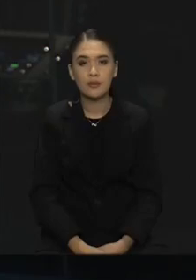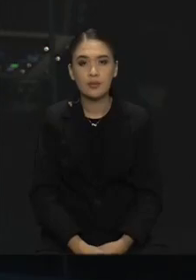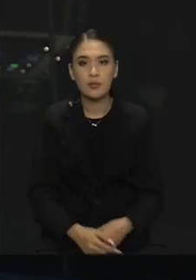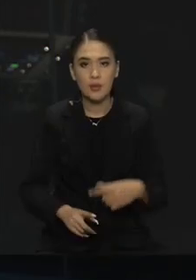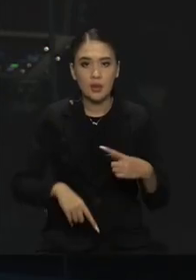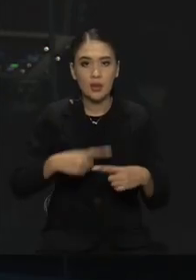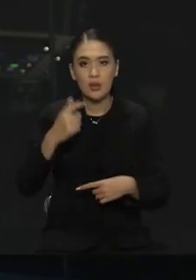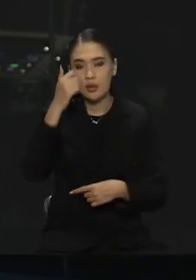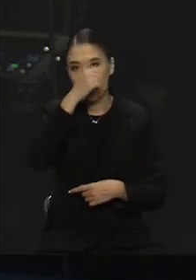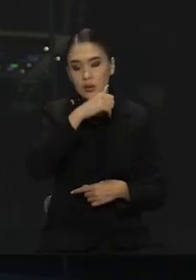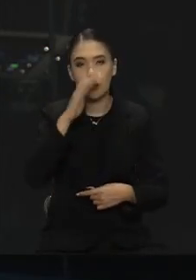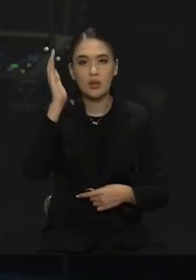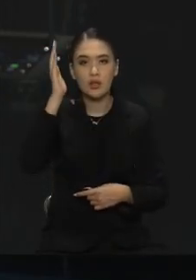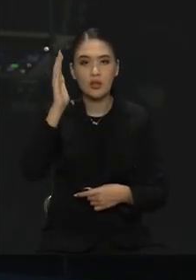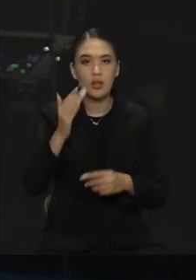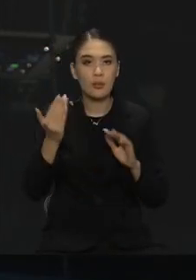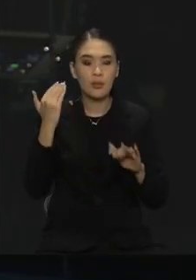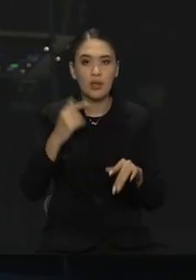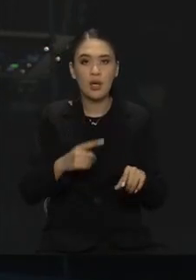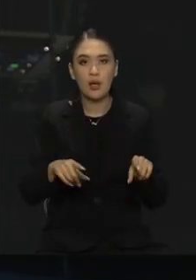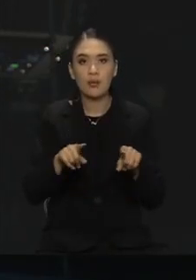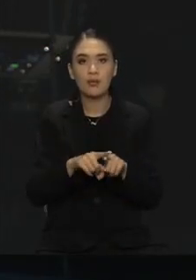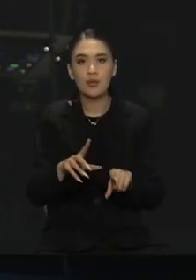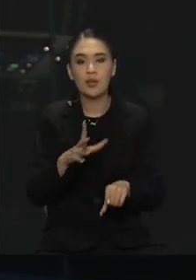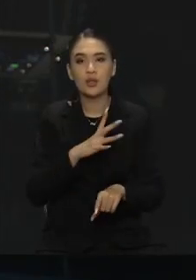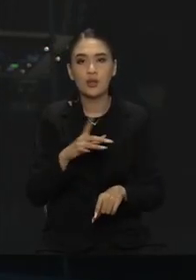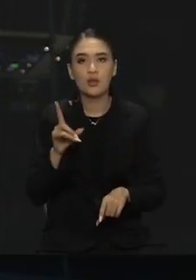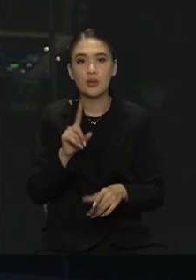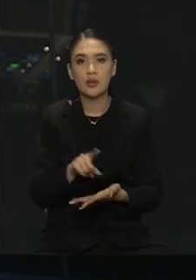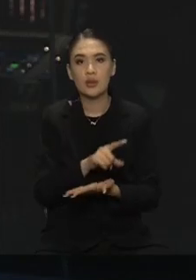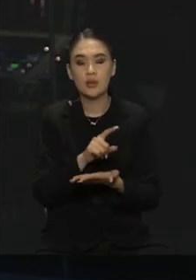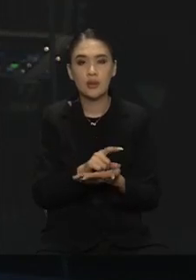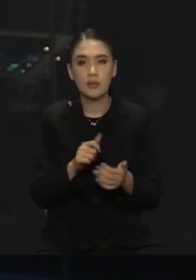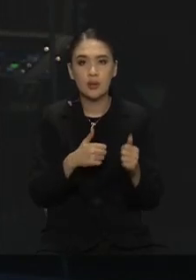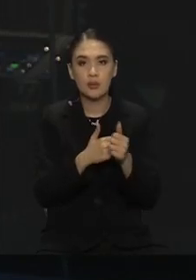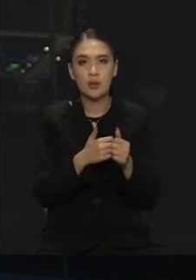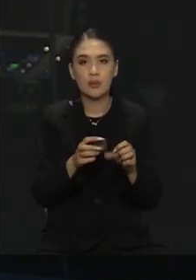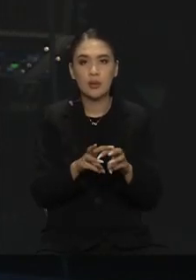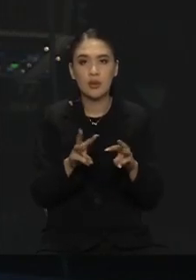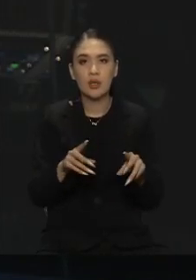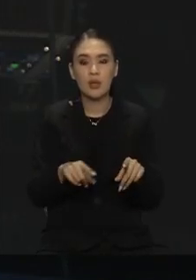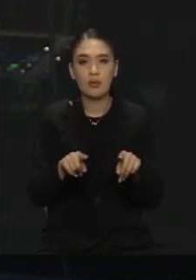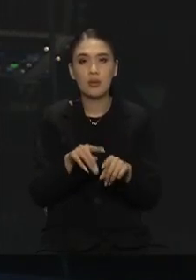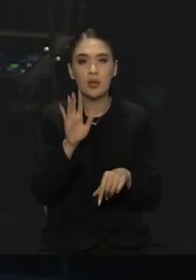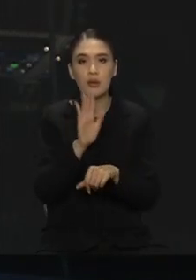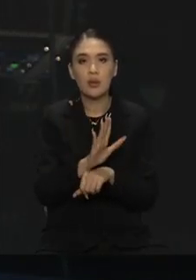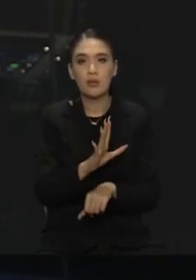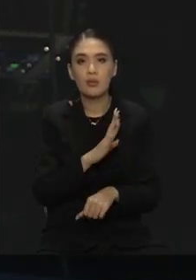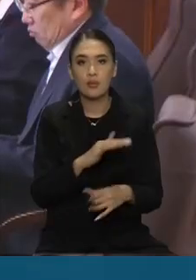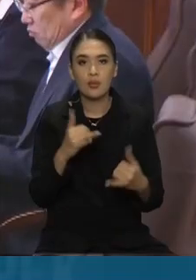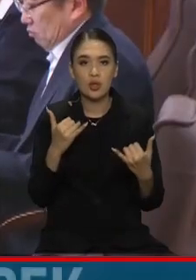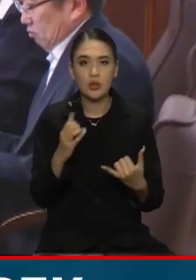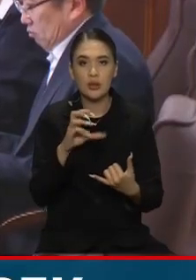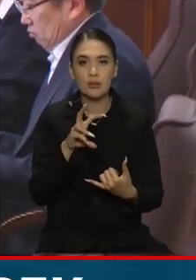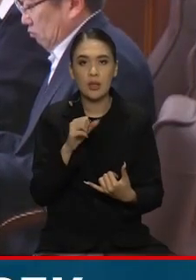Келер жылы келешек бірыңғай ерікті жинақтау жүйесі енгізілуі тиіс. Премьер-министр осындай тапсырма берді. Бүгін Әлихан